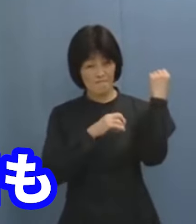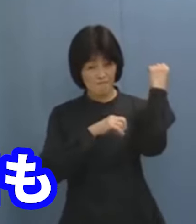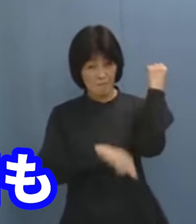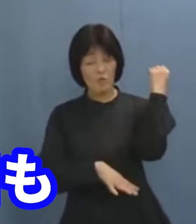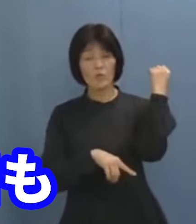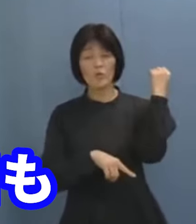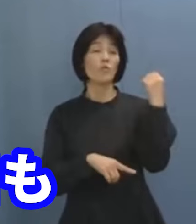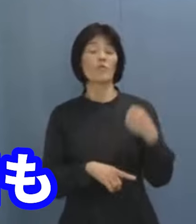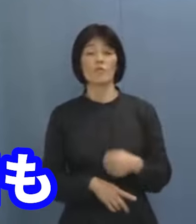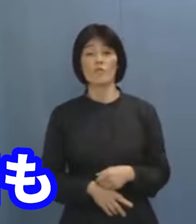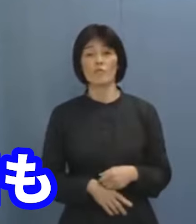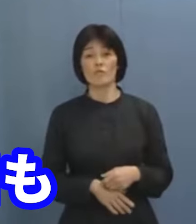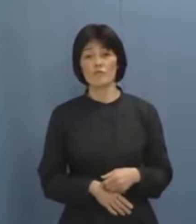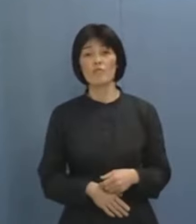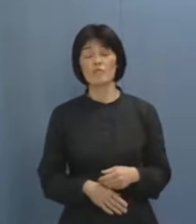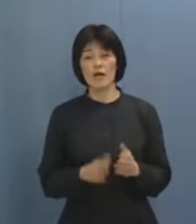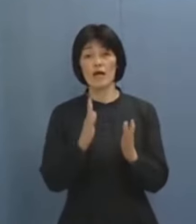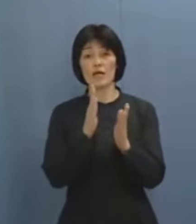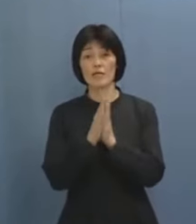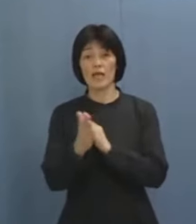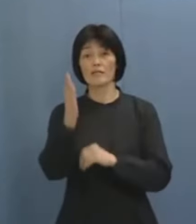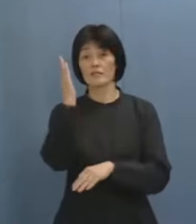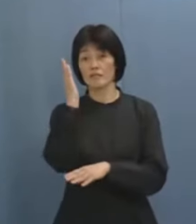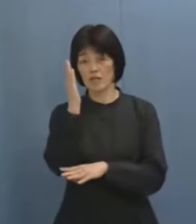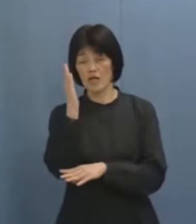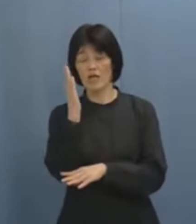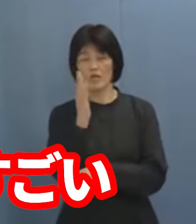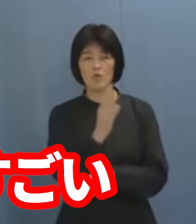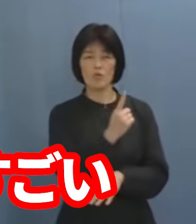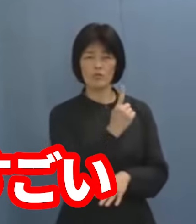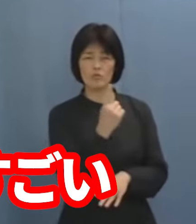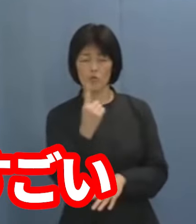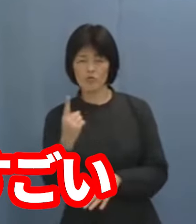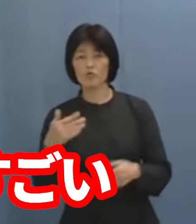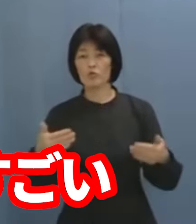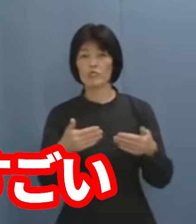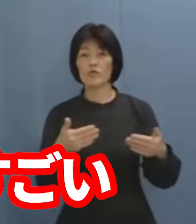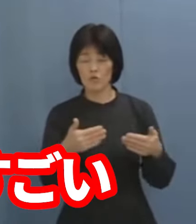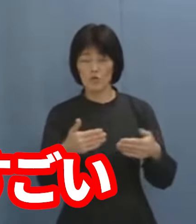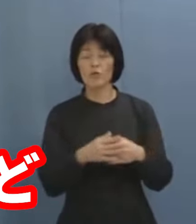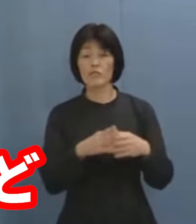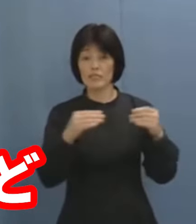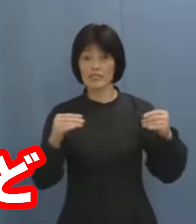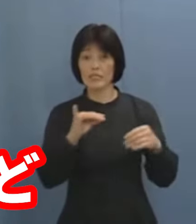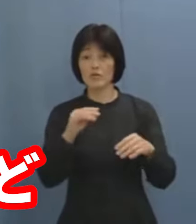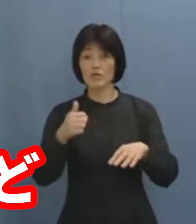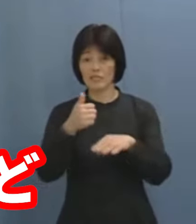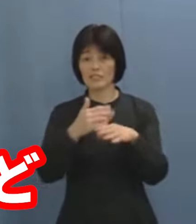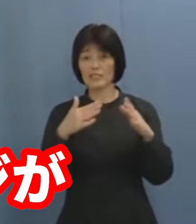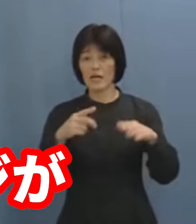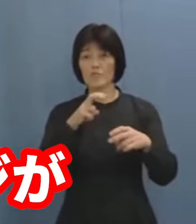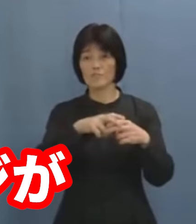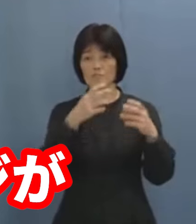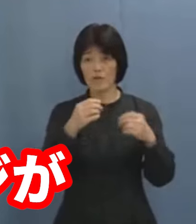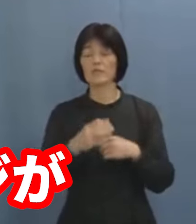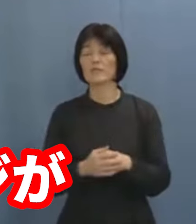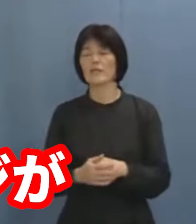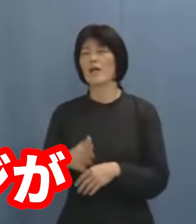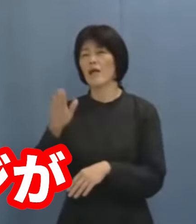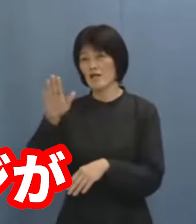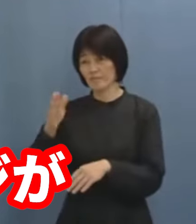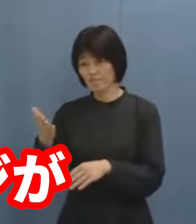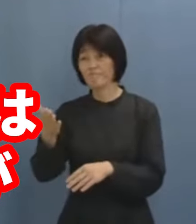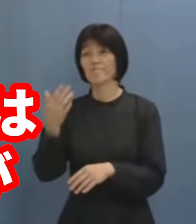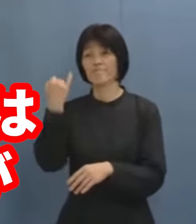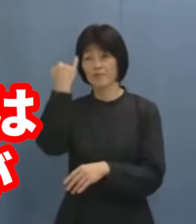の業務は今日も全国知事会、 でもイメージというのはすごい大事だと思うんですけど、兵庫県としてのイメ